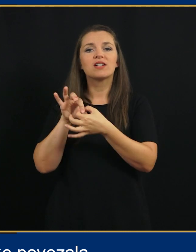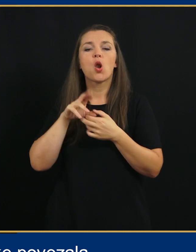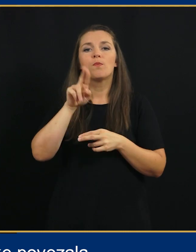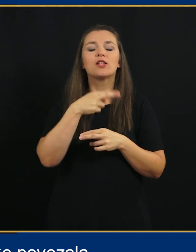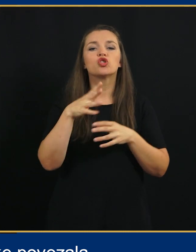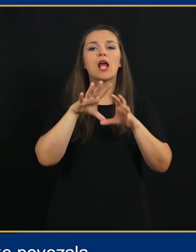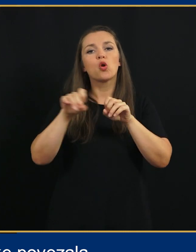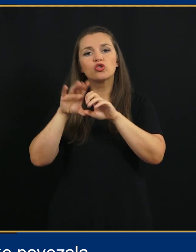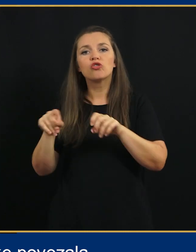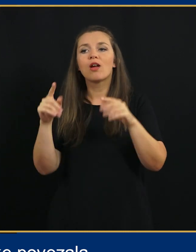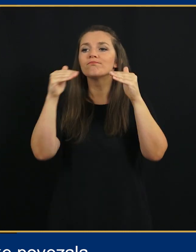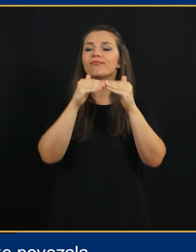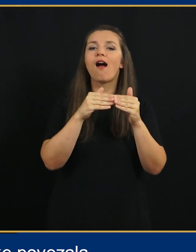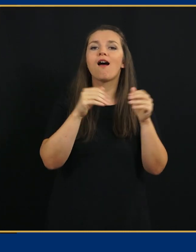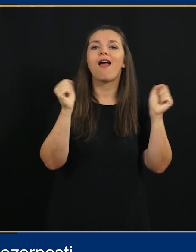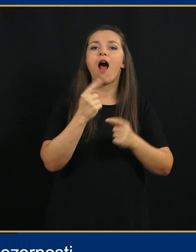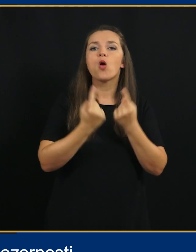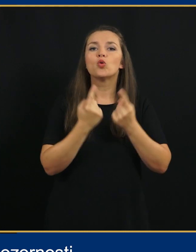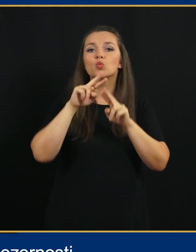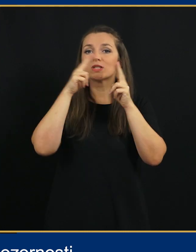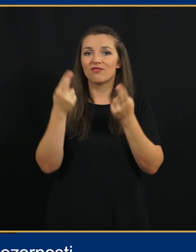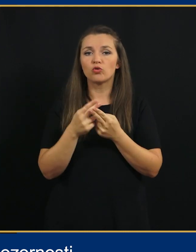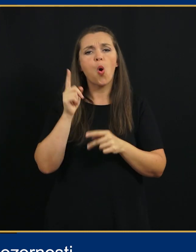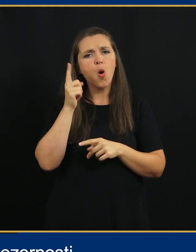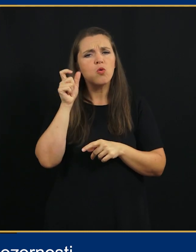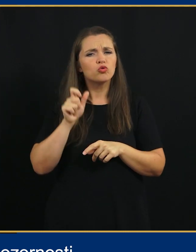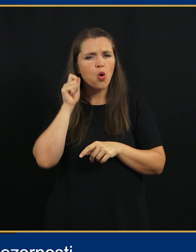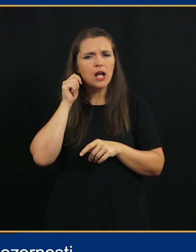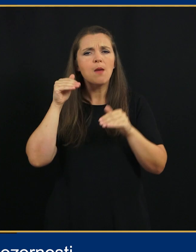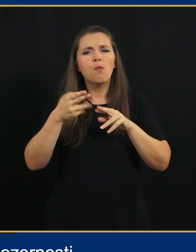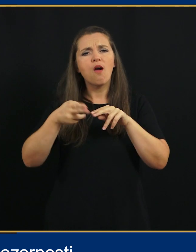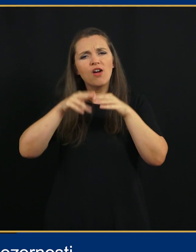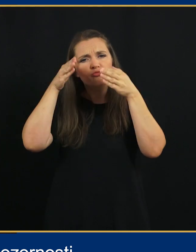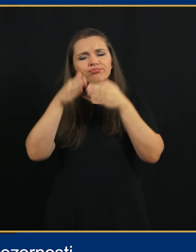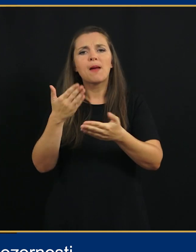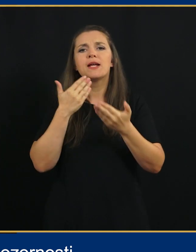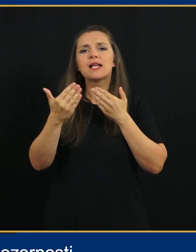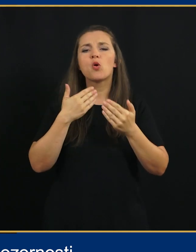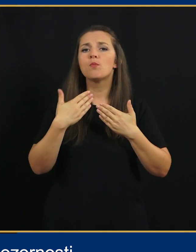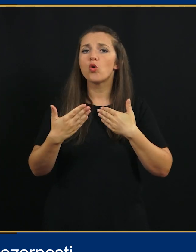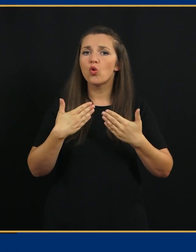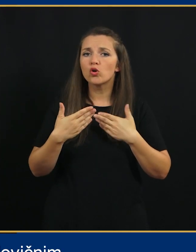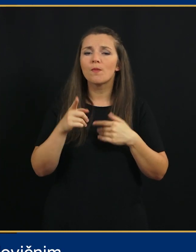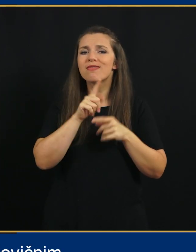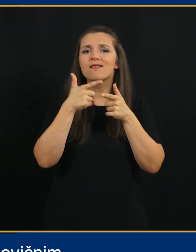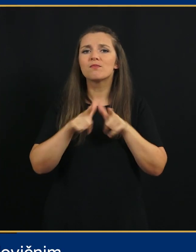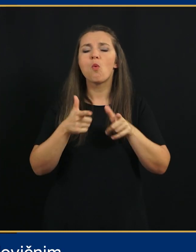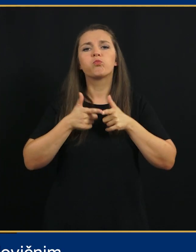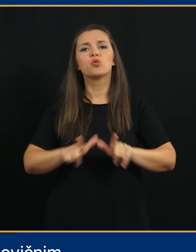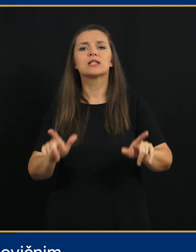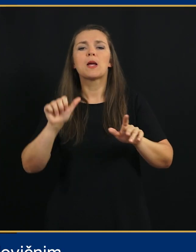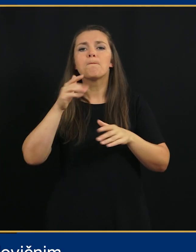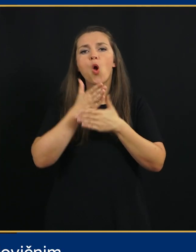umetniške dosežke z realnostmi v svetu. Opozorila je, da moramo več pozornosti posvetiti medsebojnim odnosom in se ne smemo